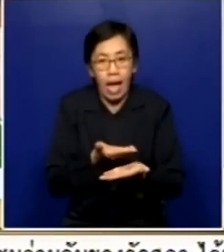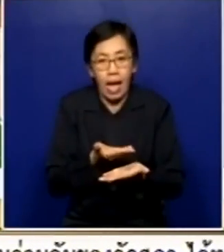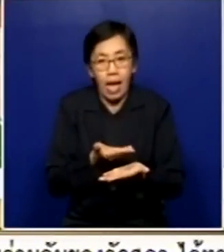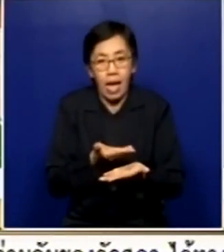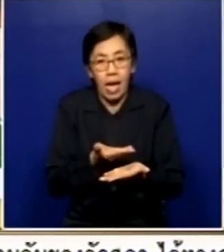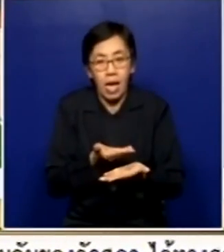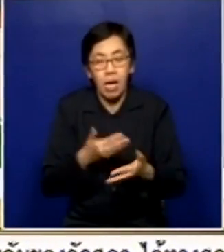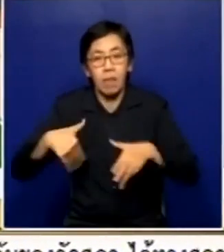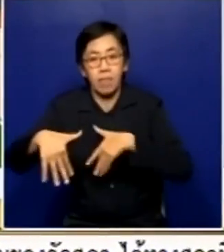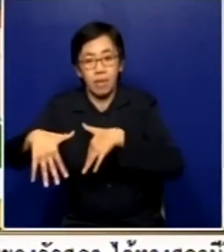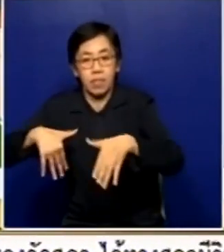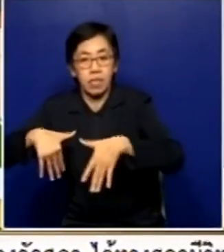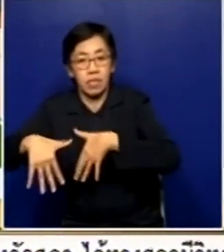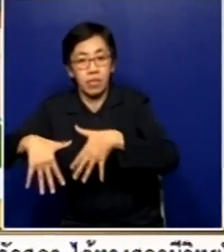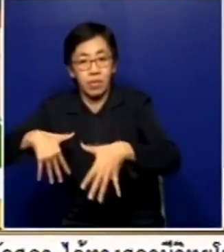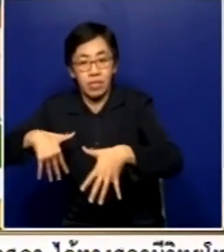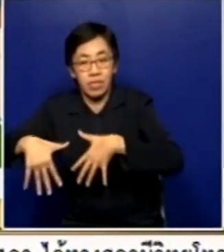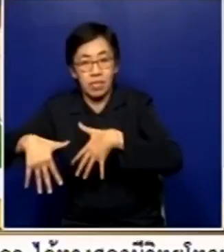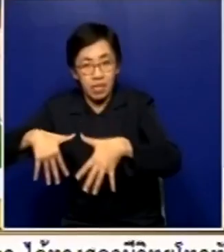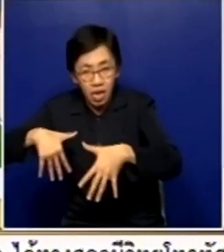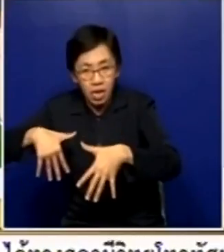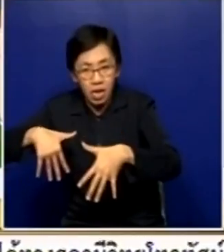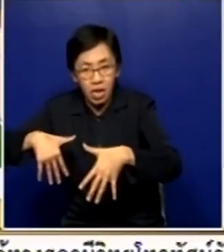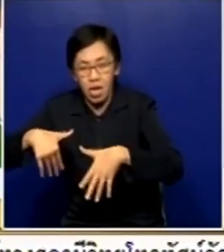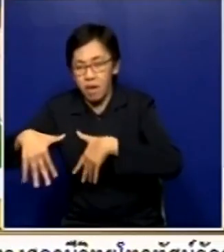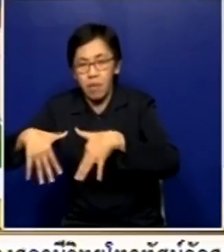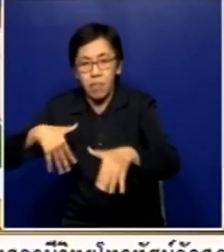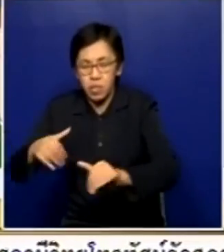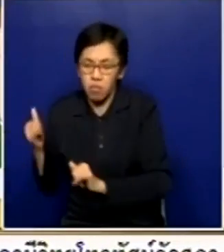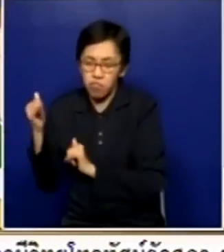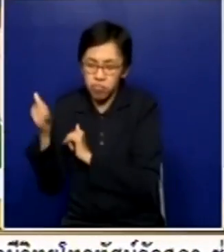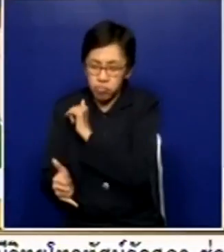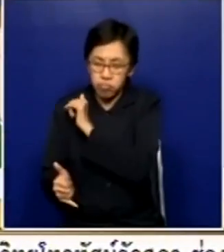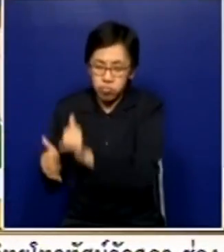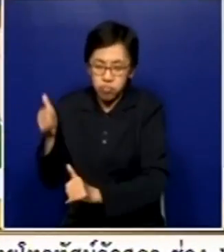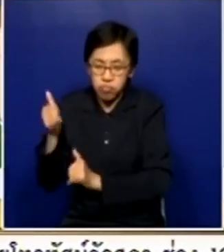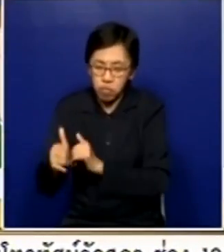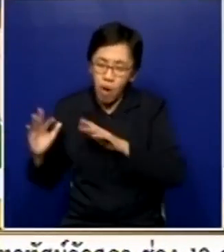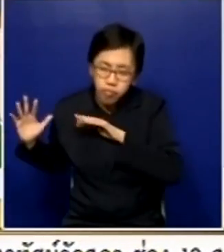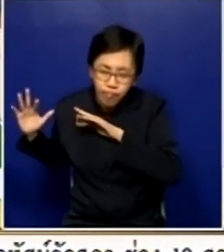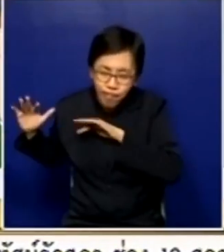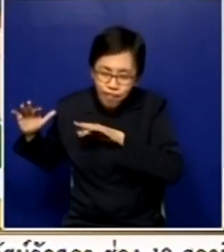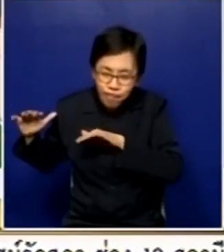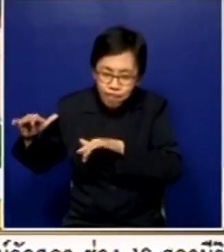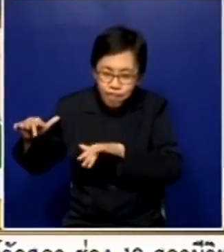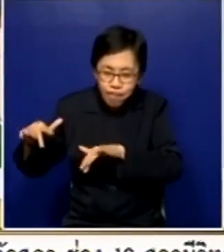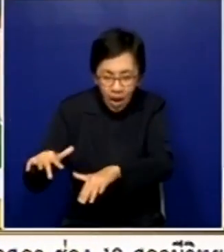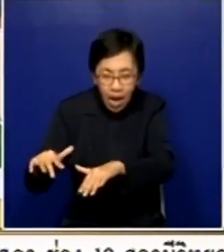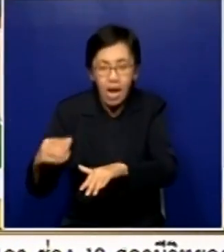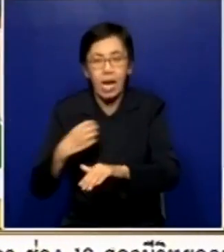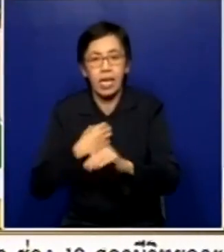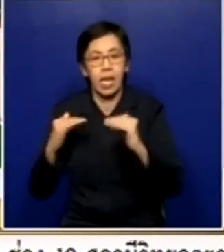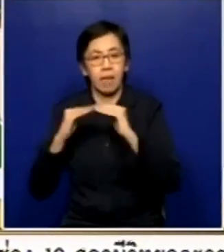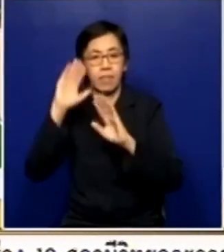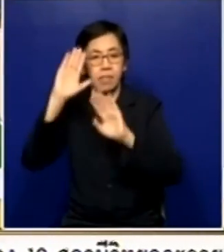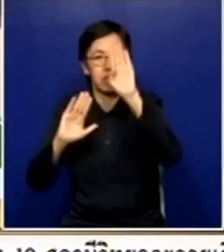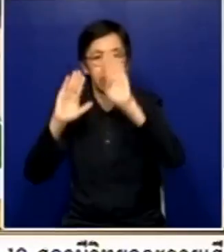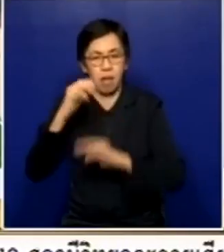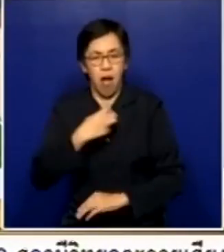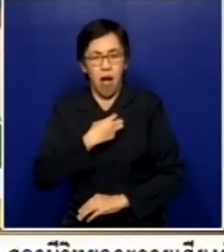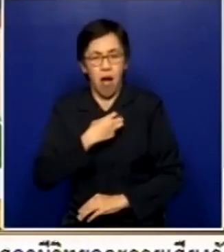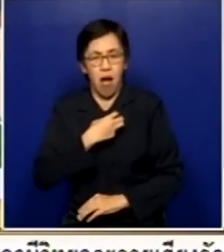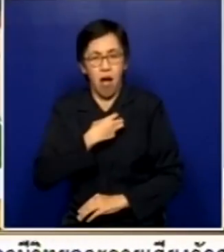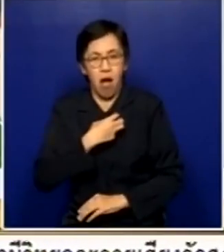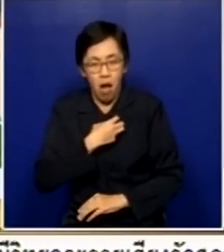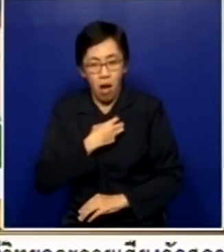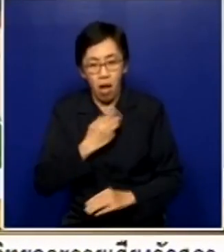ประชาชนจำนวนมากออกมาเรียบร้องประชาธิปไตยการ